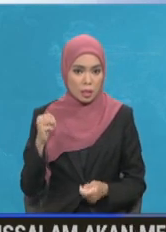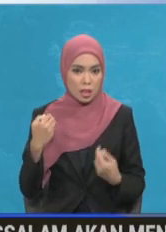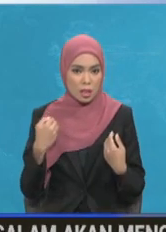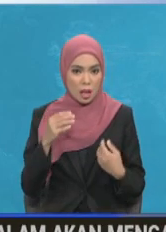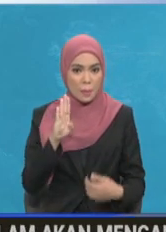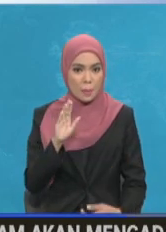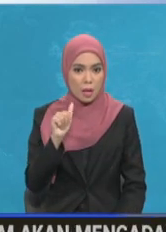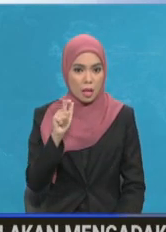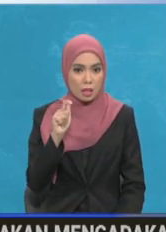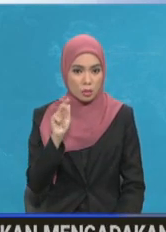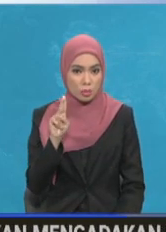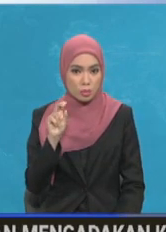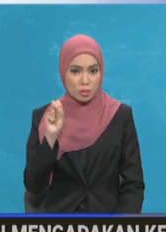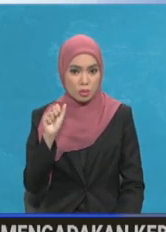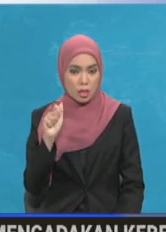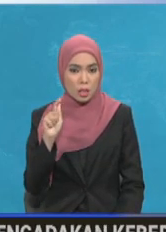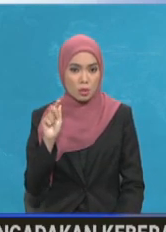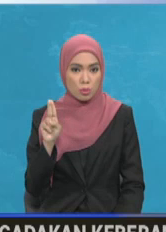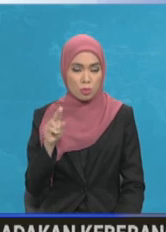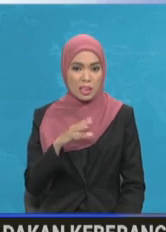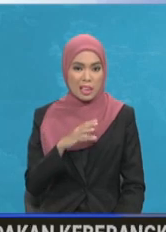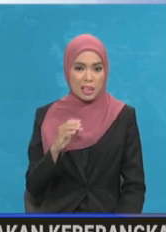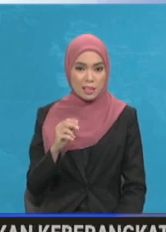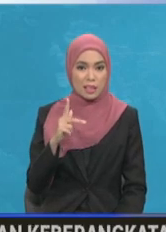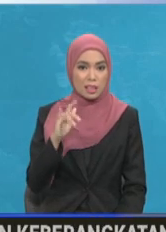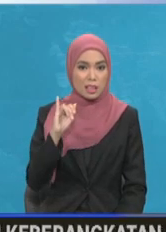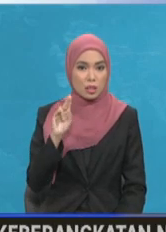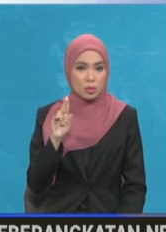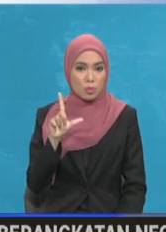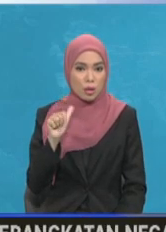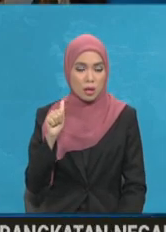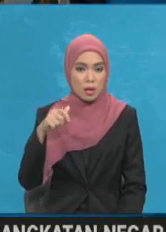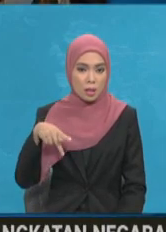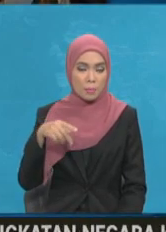batu satu Pusat Bandar kilap Gadung dan batu bersurat